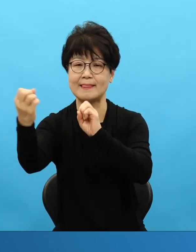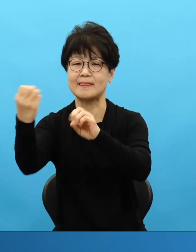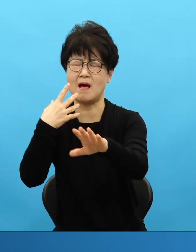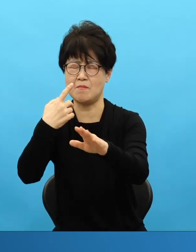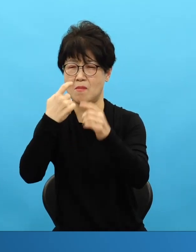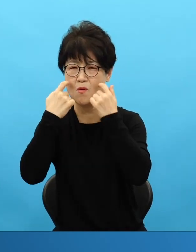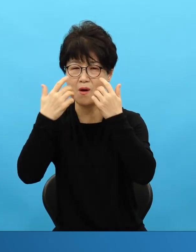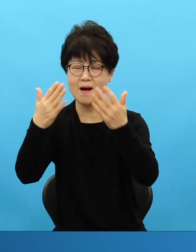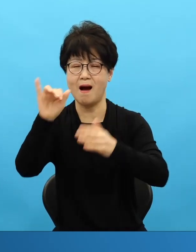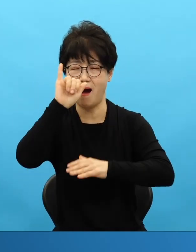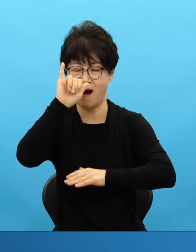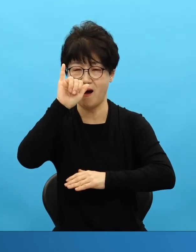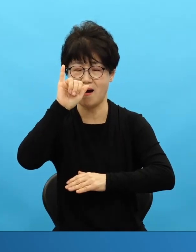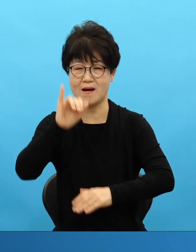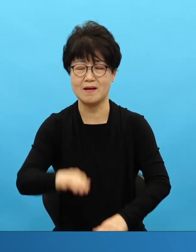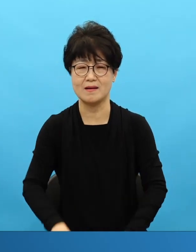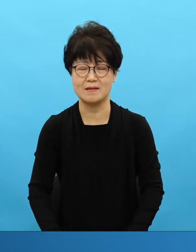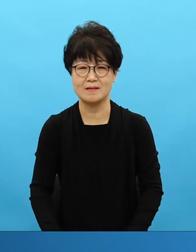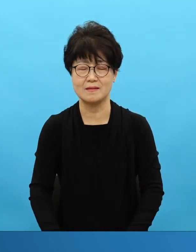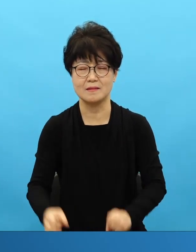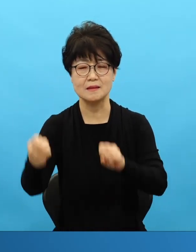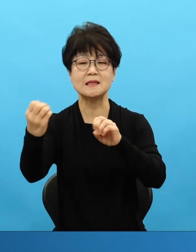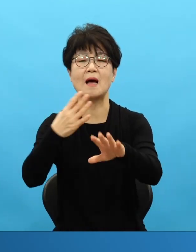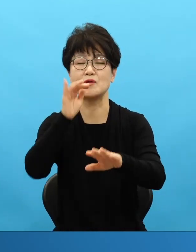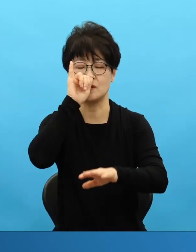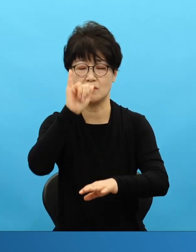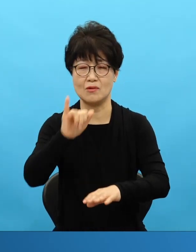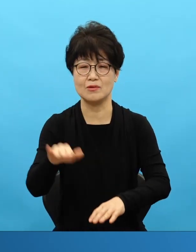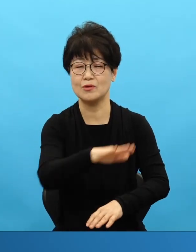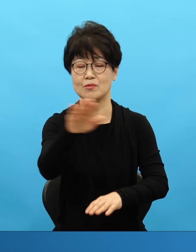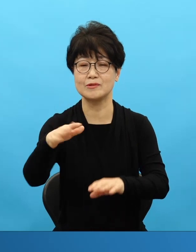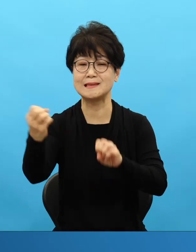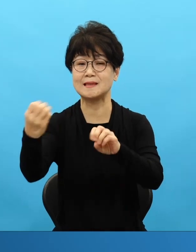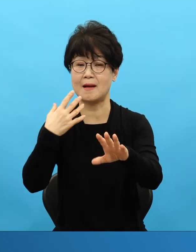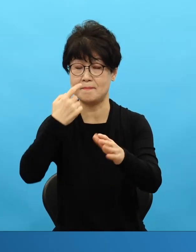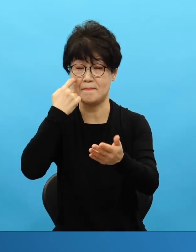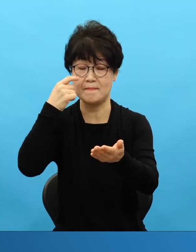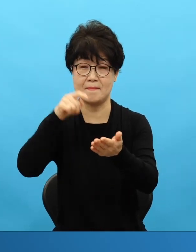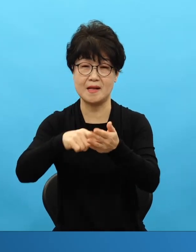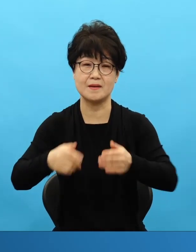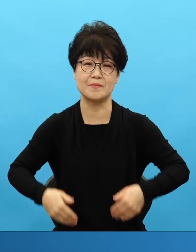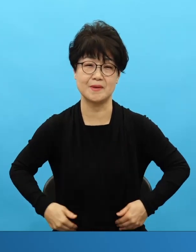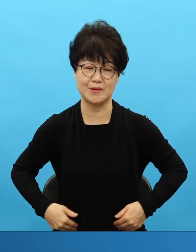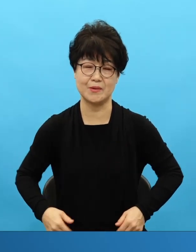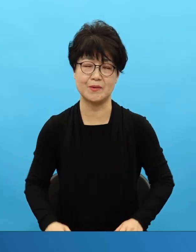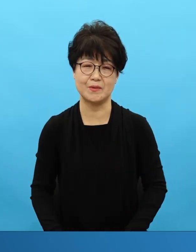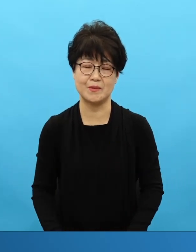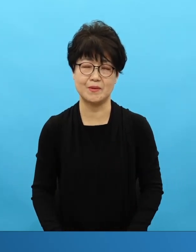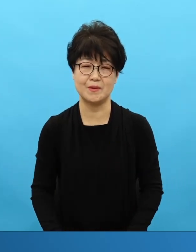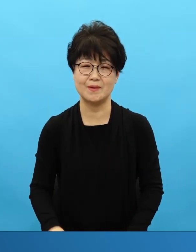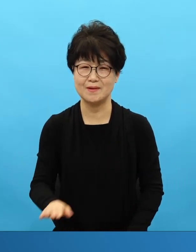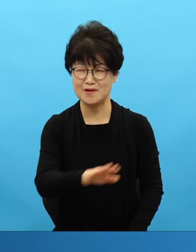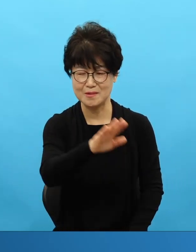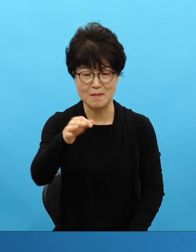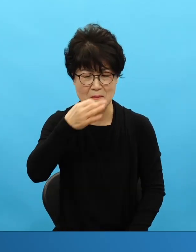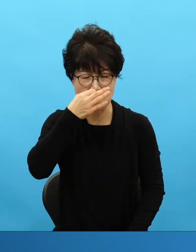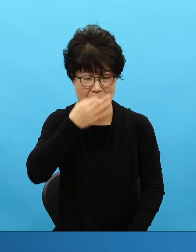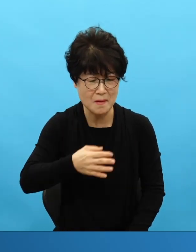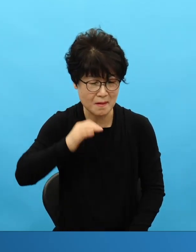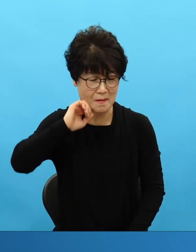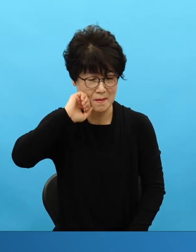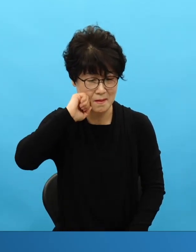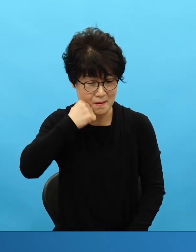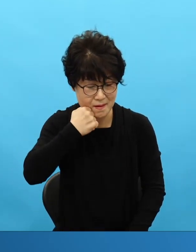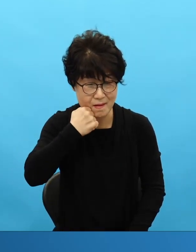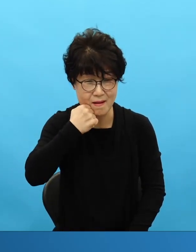아니요. 답이 있습니다. You're not grinning and bearing it. There's an answer. You must discover that. 여러분에게 힘든 일, 뭐 여러 가지 갈등,